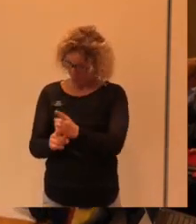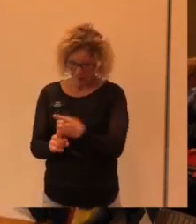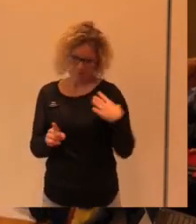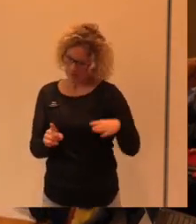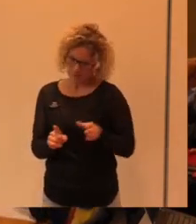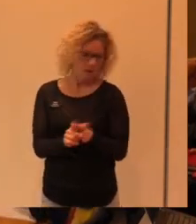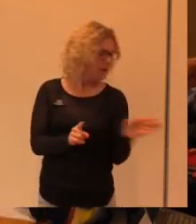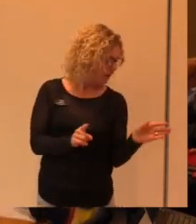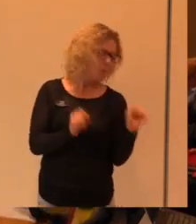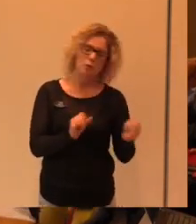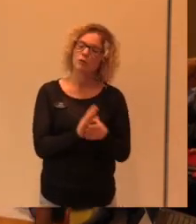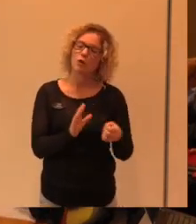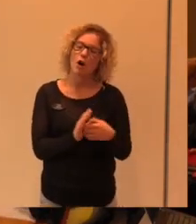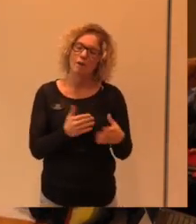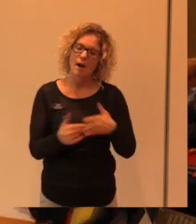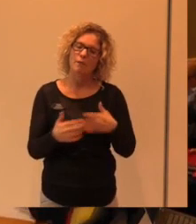varför.